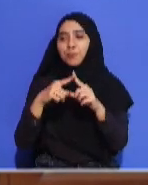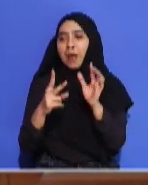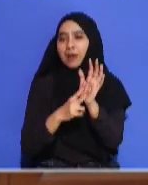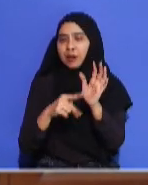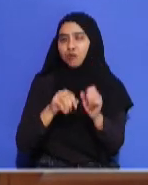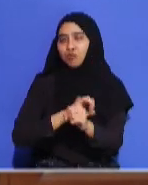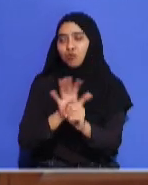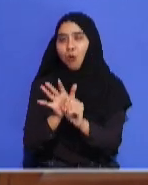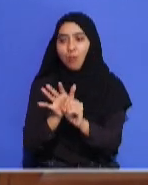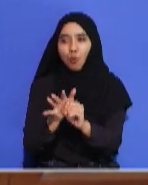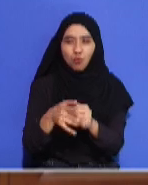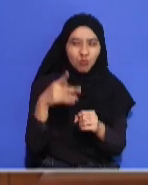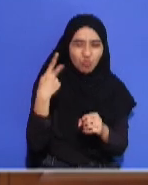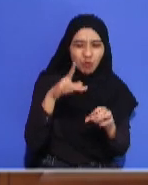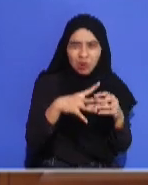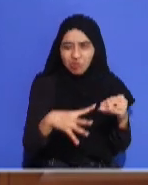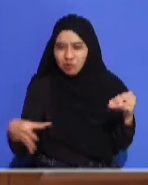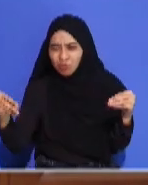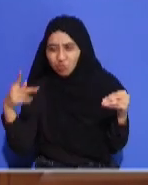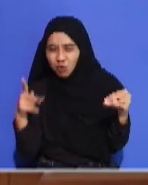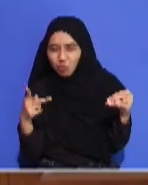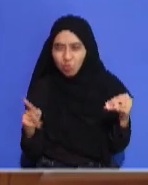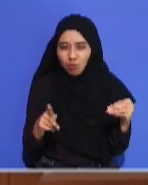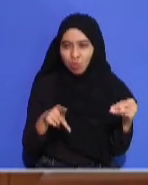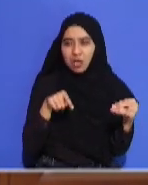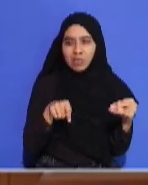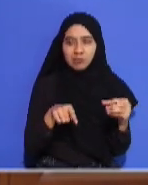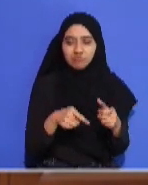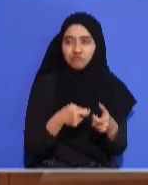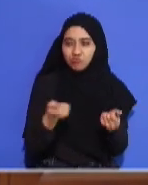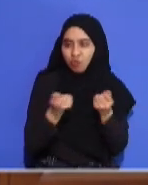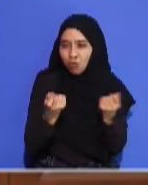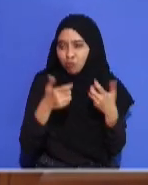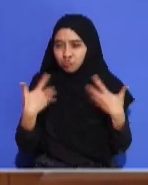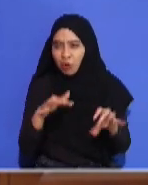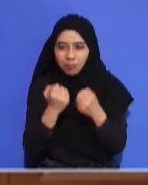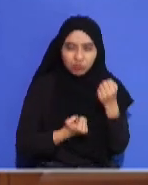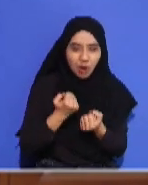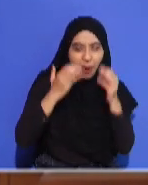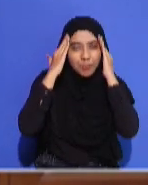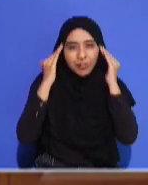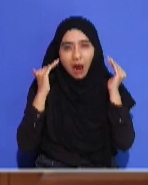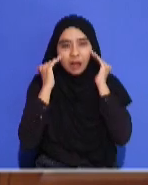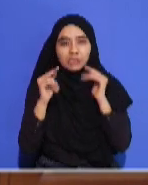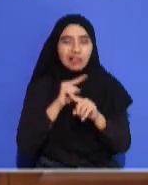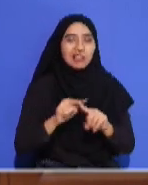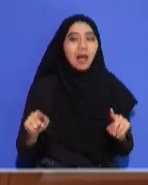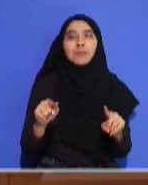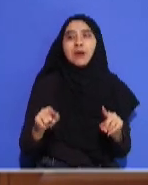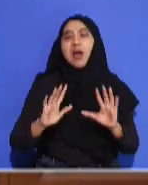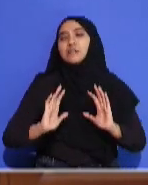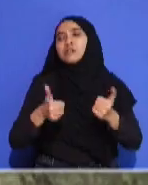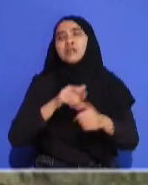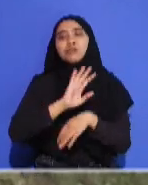kuning. Manéka werni cara kangge ngendhaleni wontenipun sesakit menika sampun katindakaken dening kadang tani. Ewa semanten, asilipun dereng